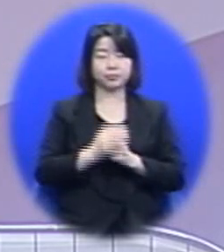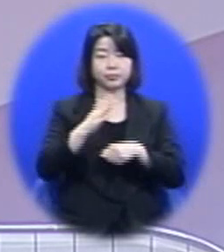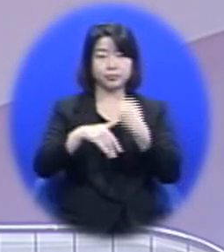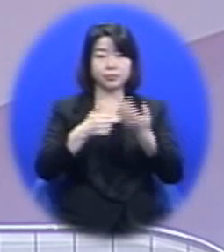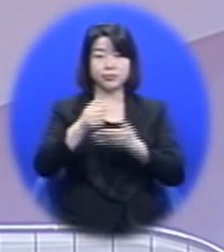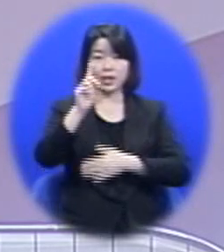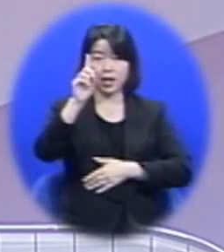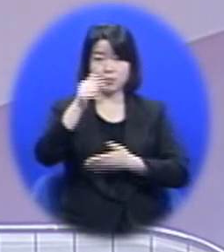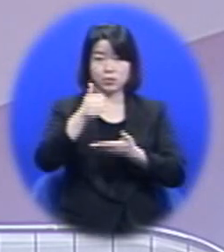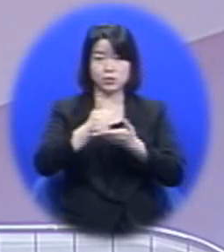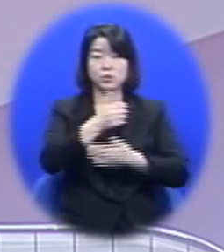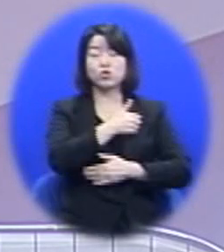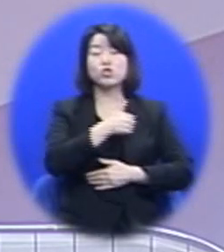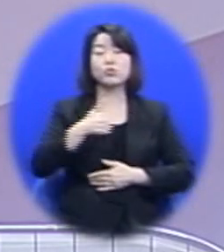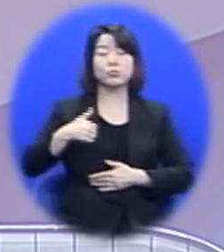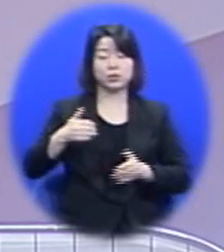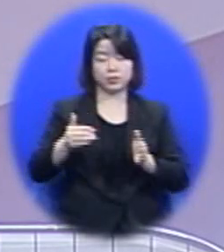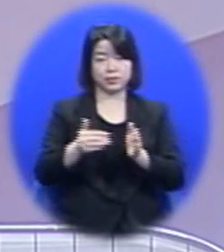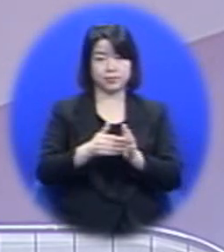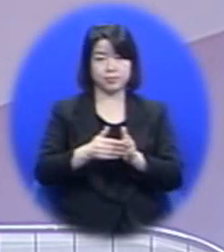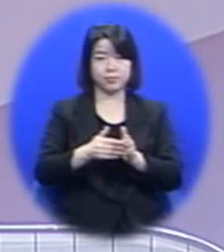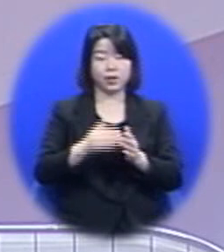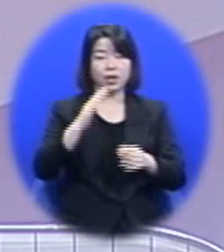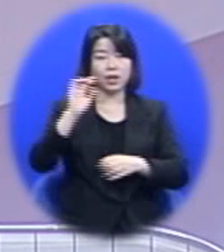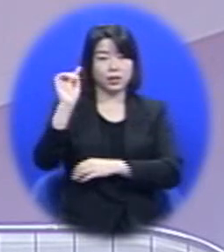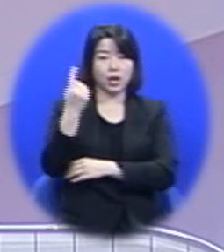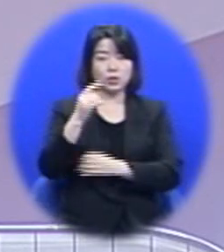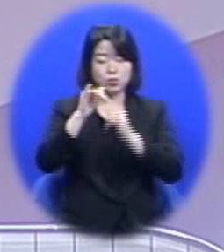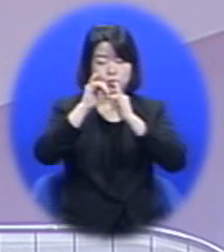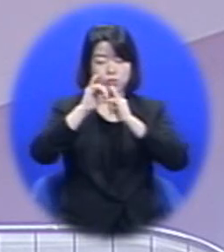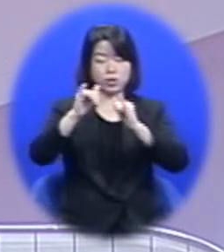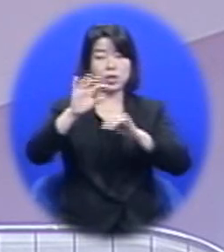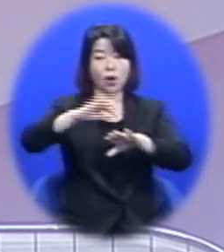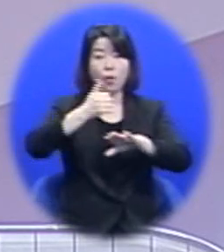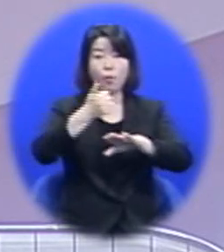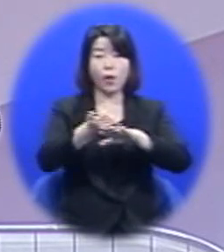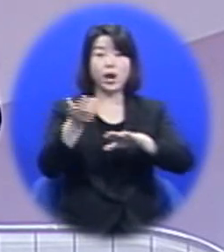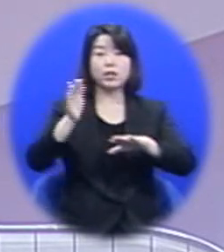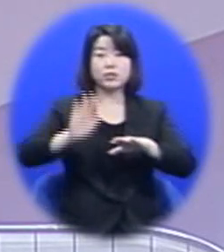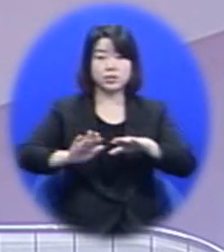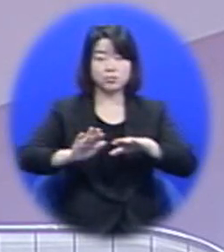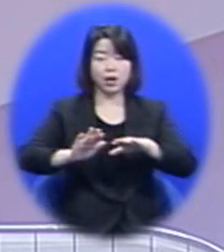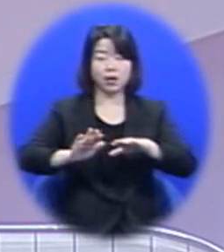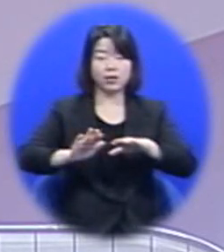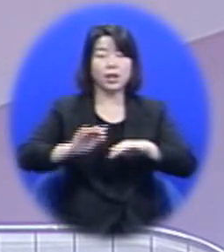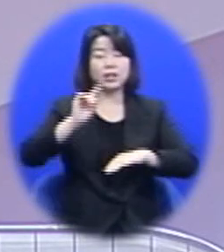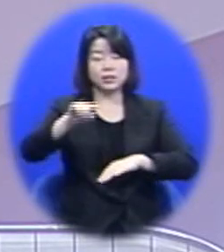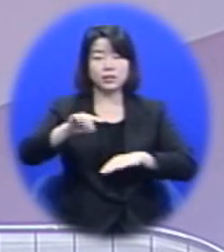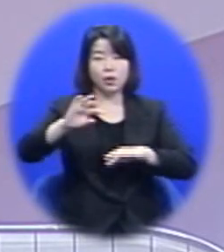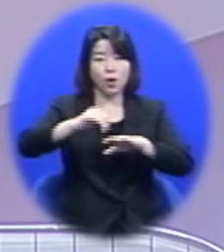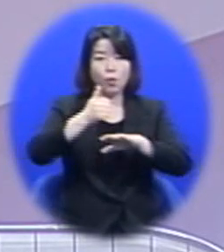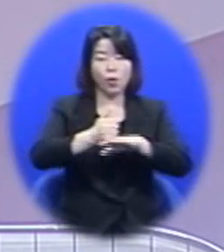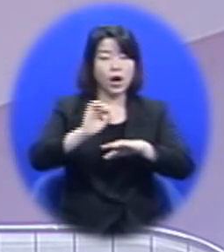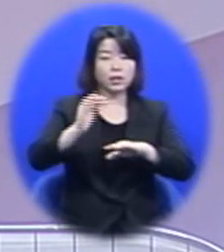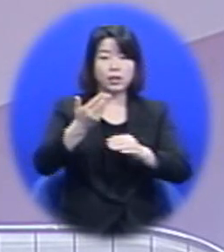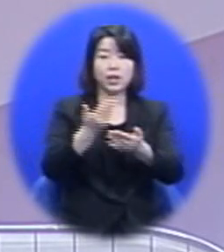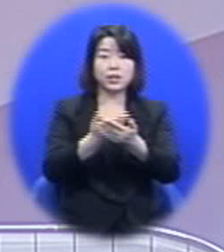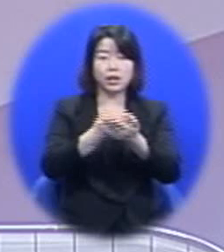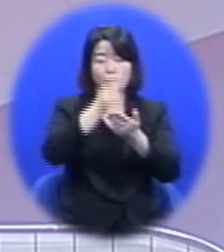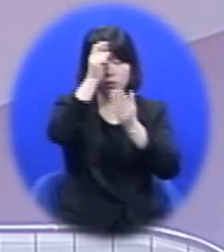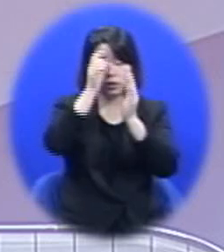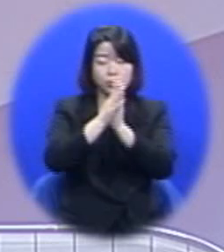하나님 한 분이면 충분했습니다. 다윗은 위대한 왕이었지만 그는 위대한 왕이 되게 해달라고 기도한 적 없어요.